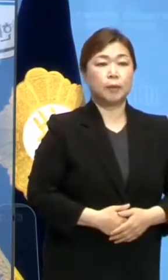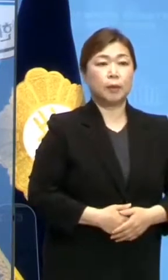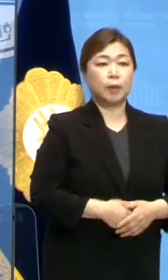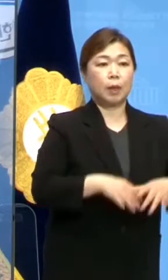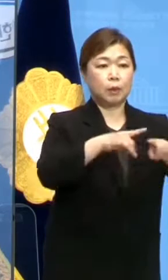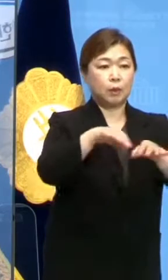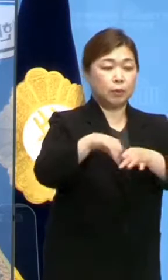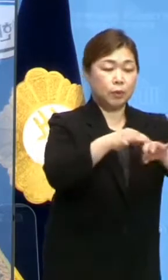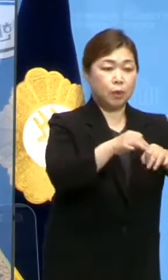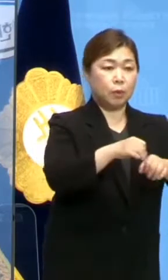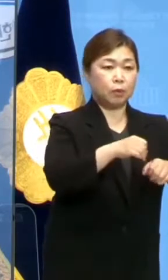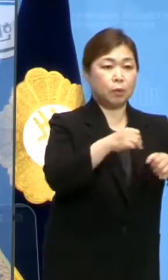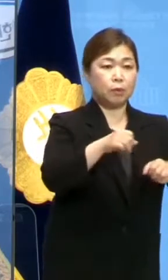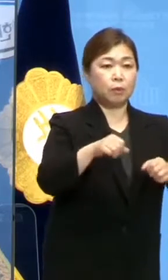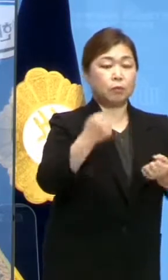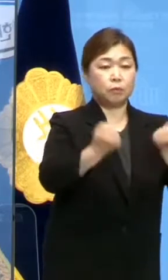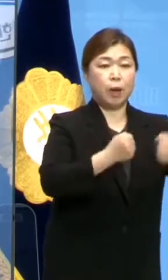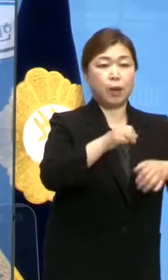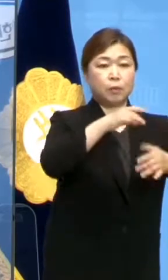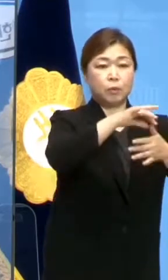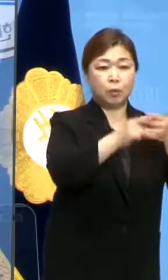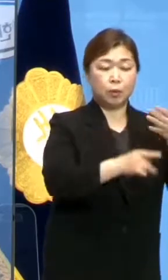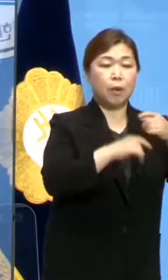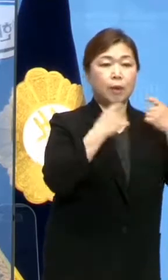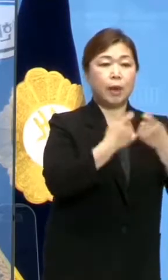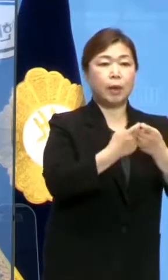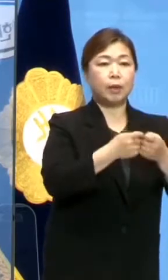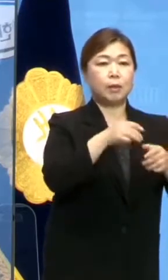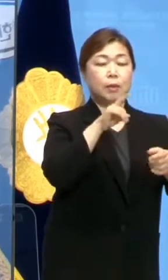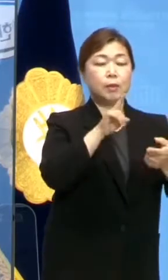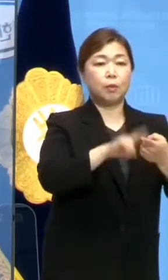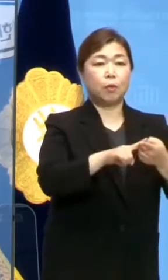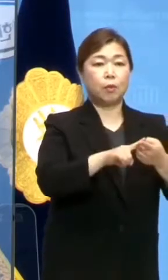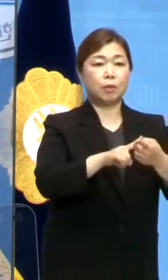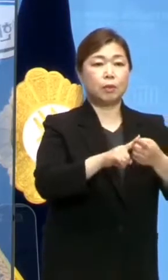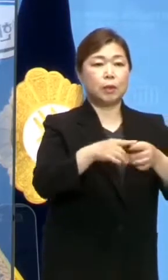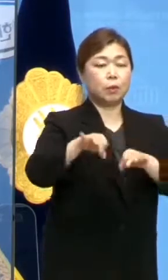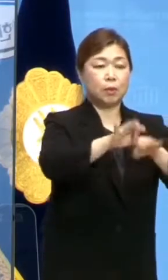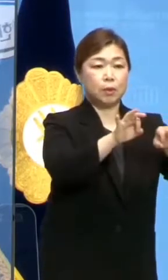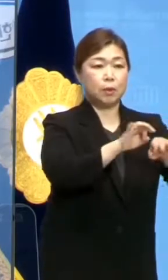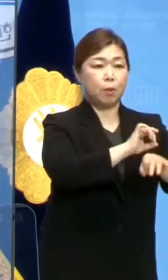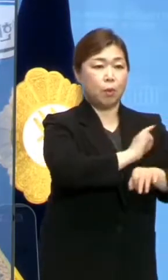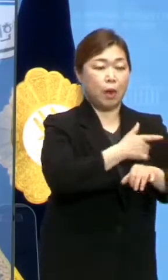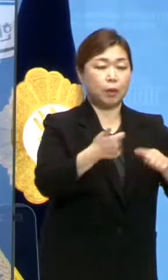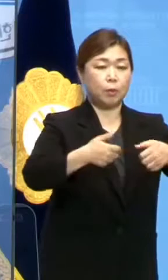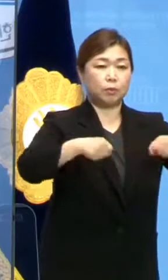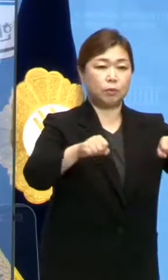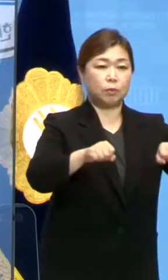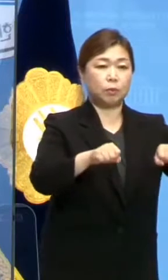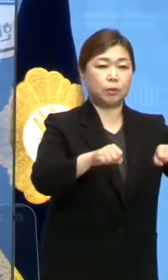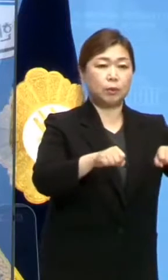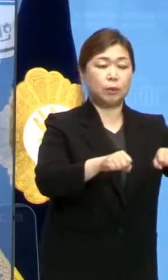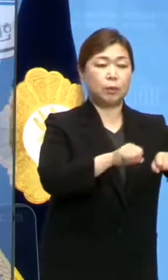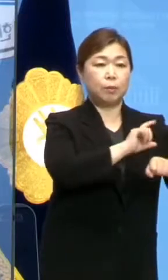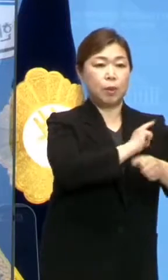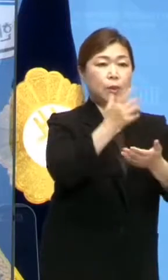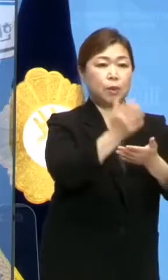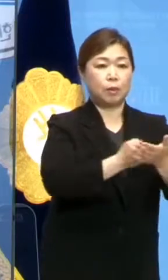의 은행 조건으로 개인형 이동 장치 면허 또는 원동기 장치 자전거 면 의지 득을